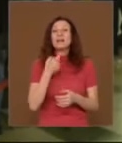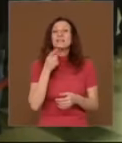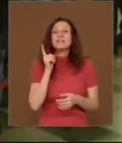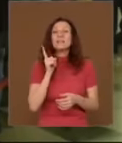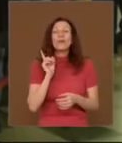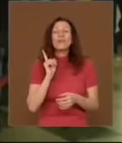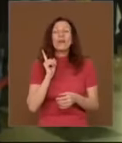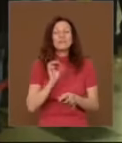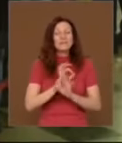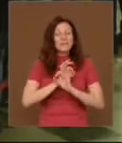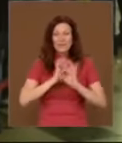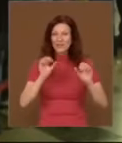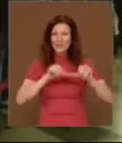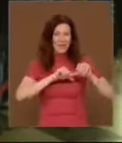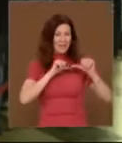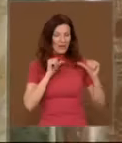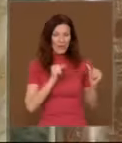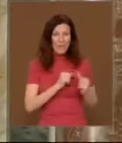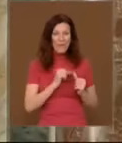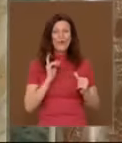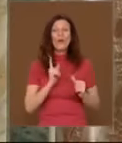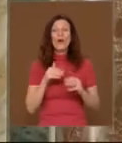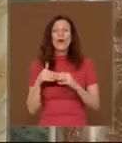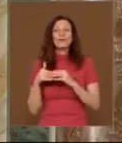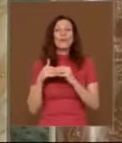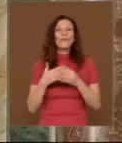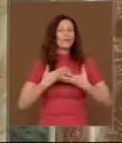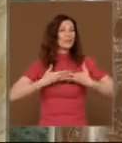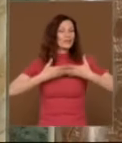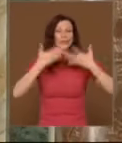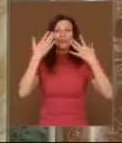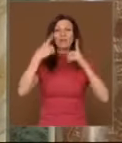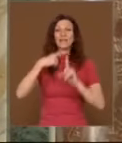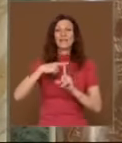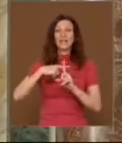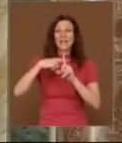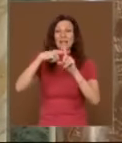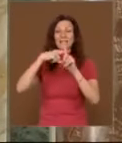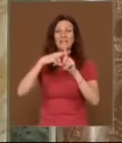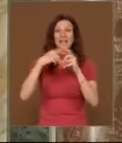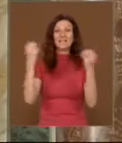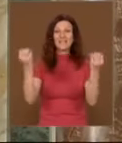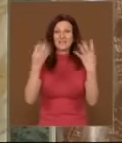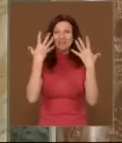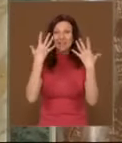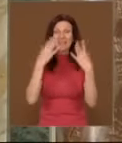съвършенна любов, която води до славата на кръста и светлината на